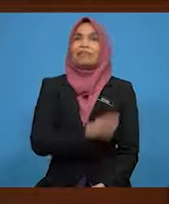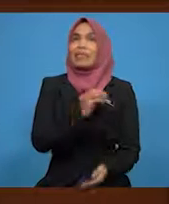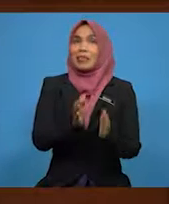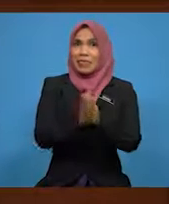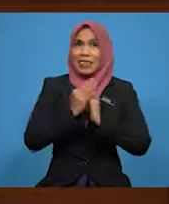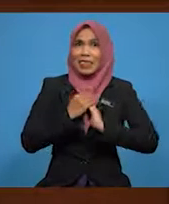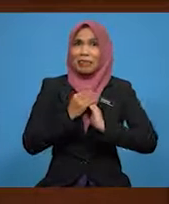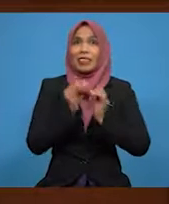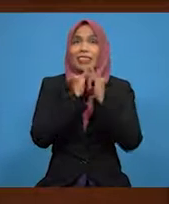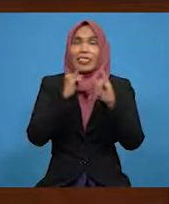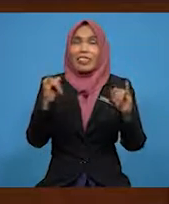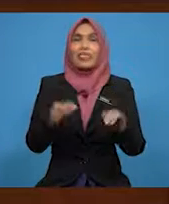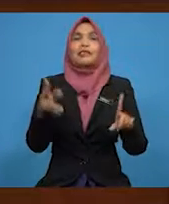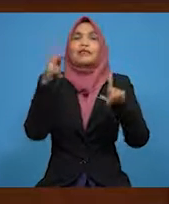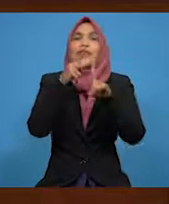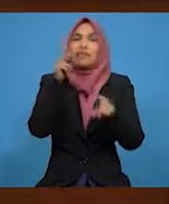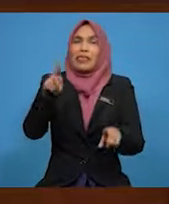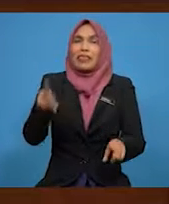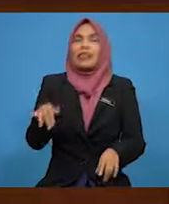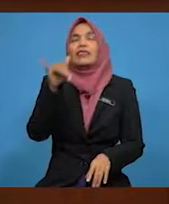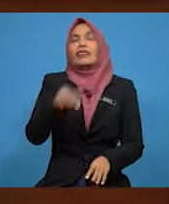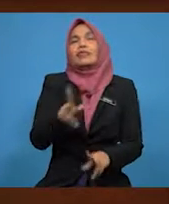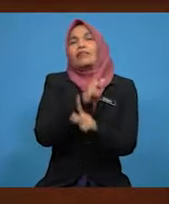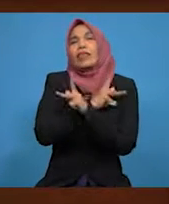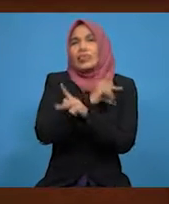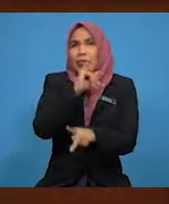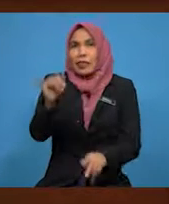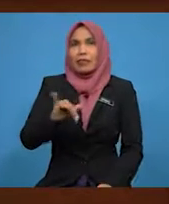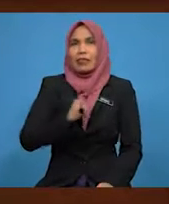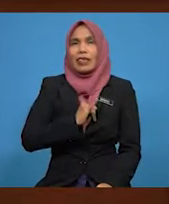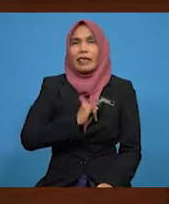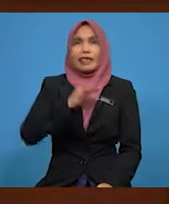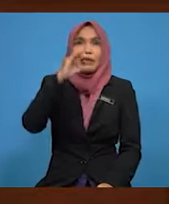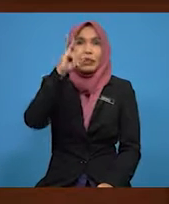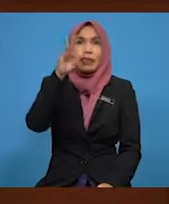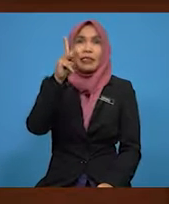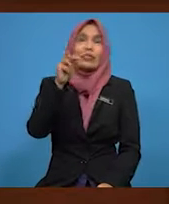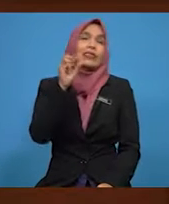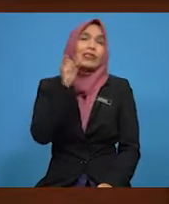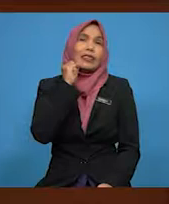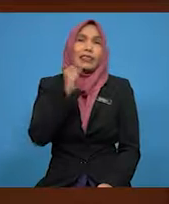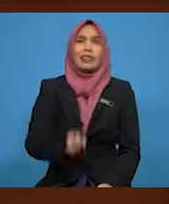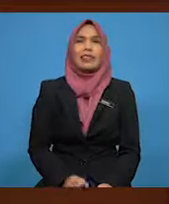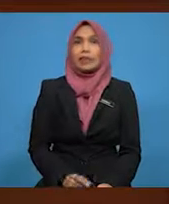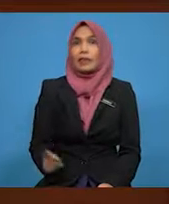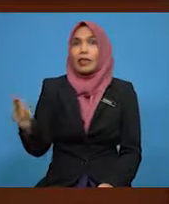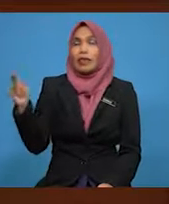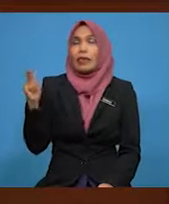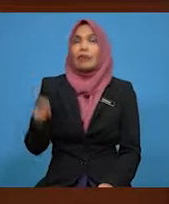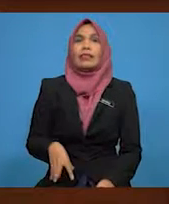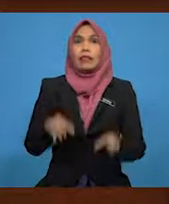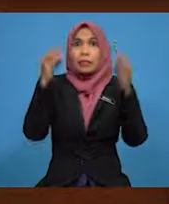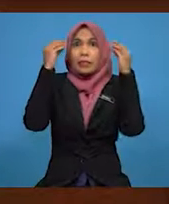Assalamualaikum dan salam sejahtera kepada pelajar yang dikasihi. Saya Cik Siti Nohaslinda, tenaga pengajar